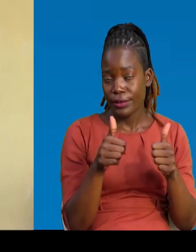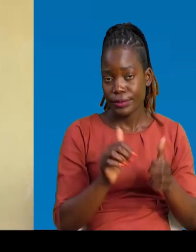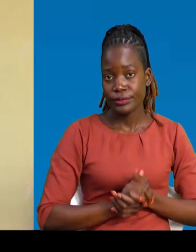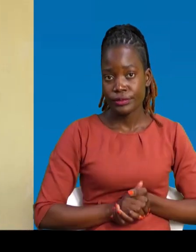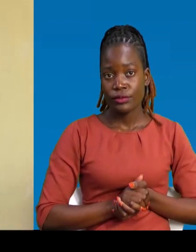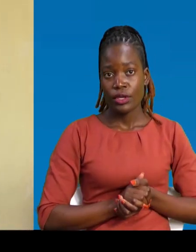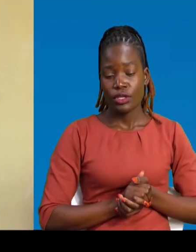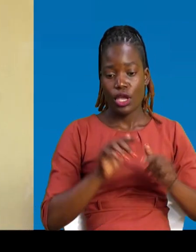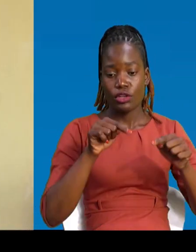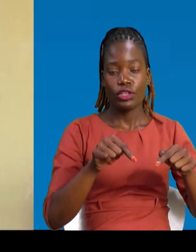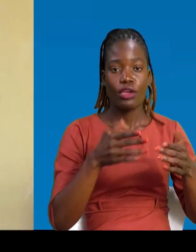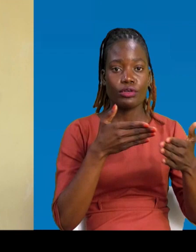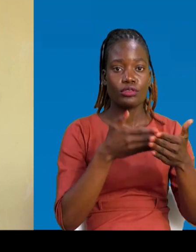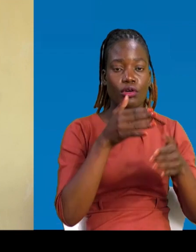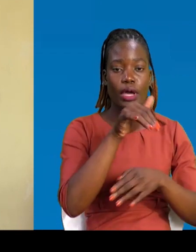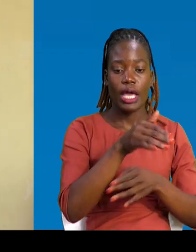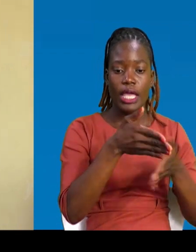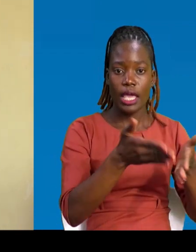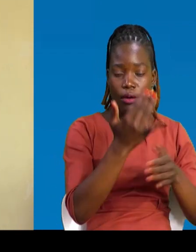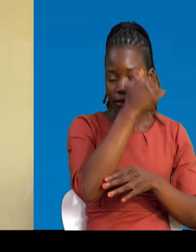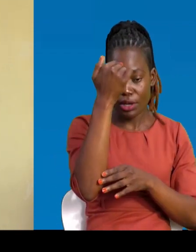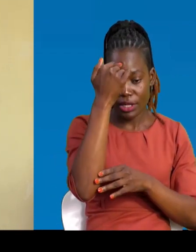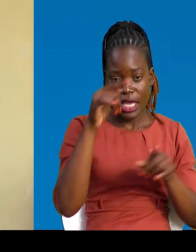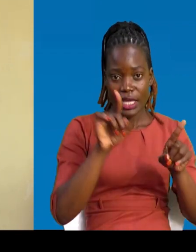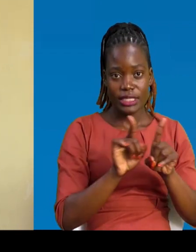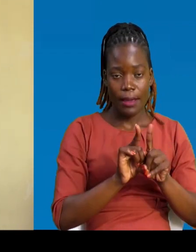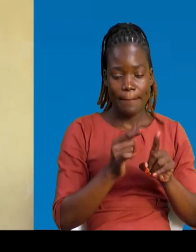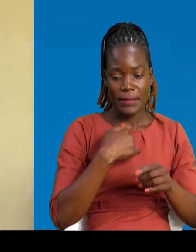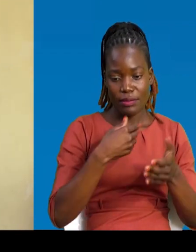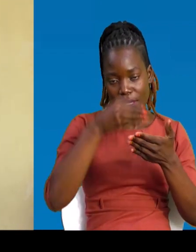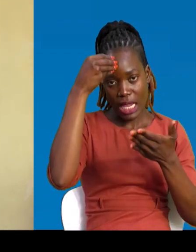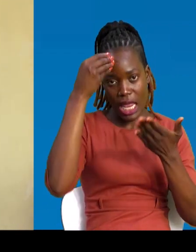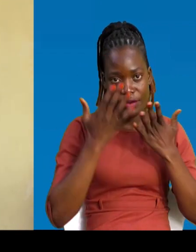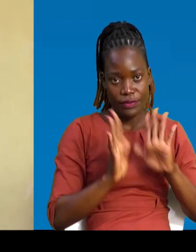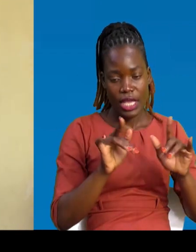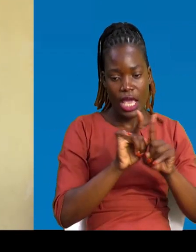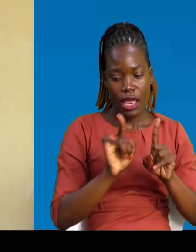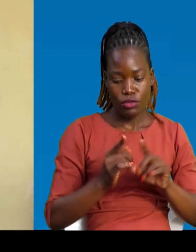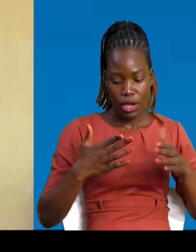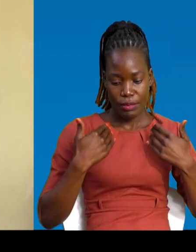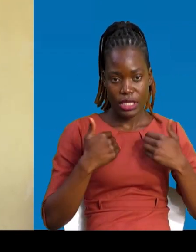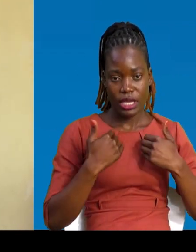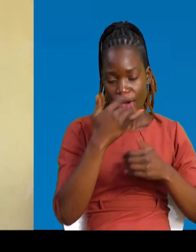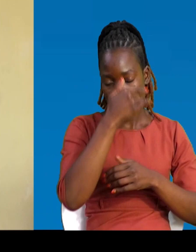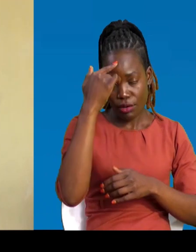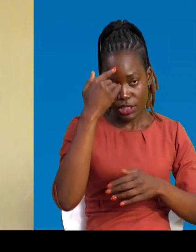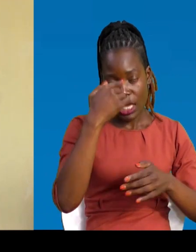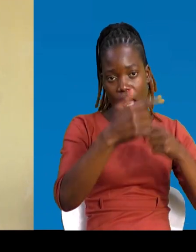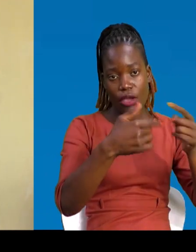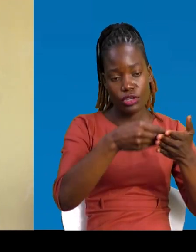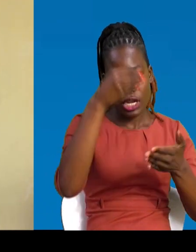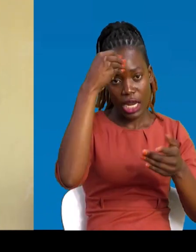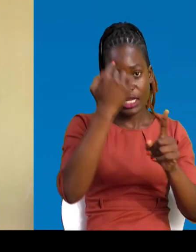Kwa leo tutakomea hapo kwa sababu pia mimi kuna vitu ambavyo nimejifunza na nina furaha kila siku kujifunza